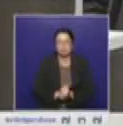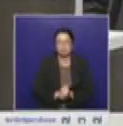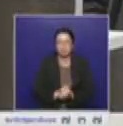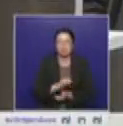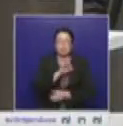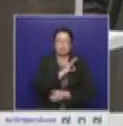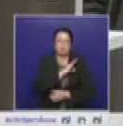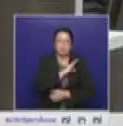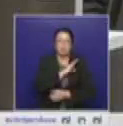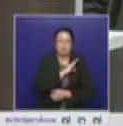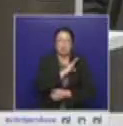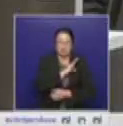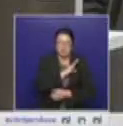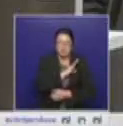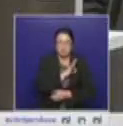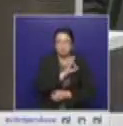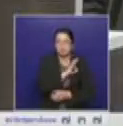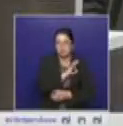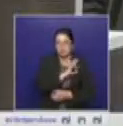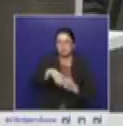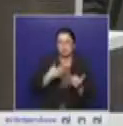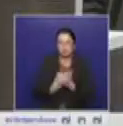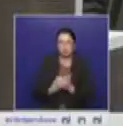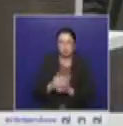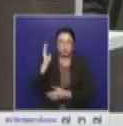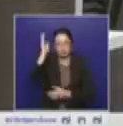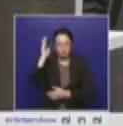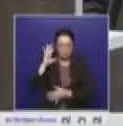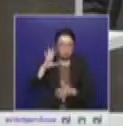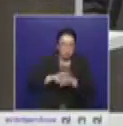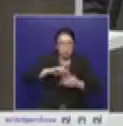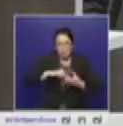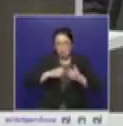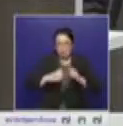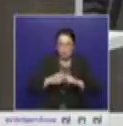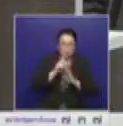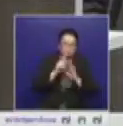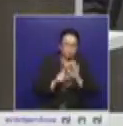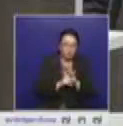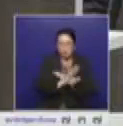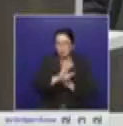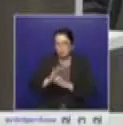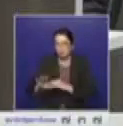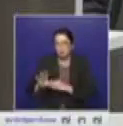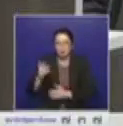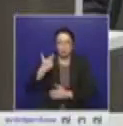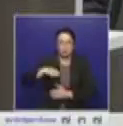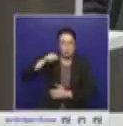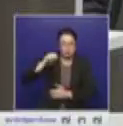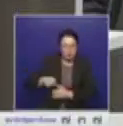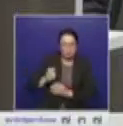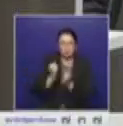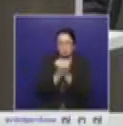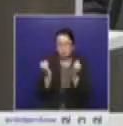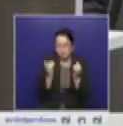นเลยนะคุณไปบล็อกเขาอ่ะพยายามสกัดกั้นตัวแทนของประชาชนทุกอย่างเล่นเกมทุกอย่างมาแล้วแล้วรู้สึกต้อง